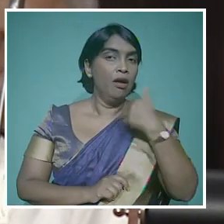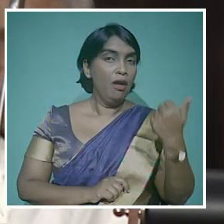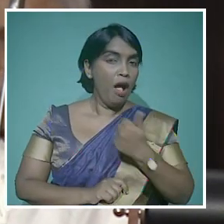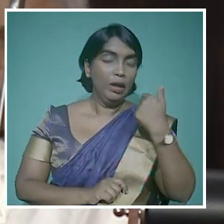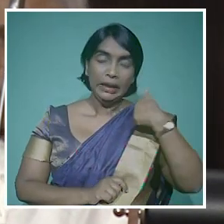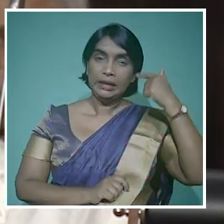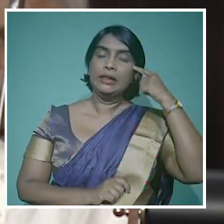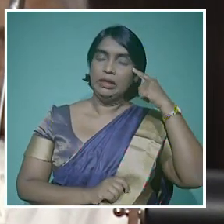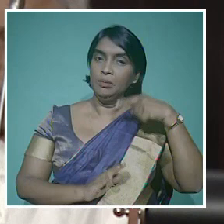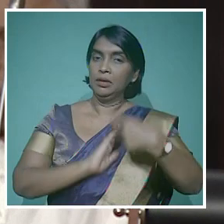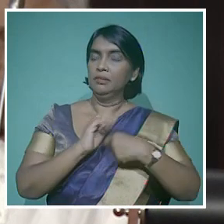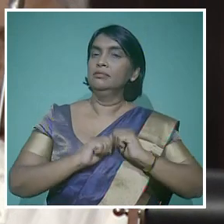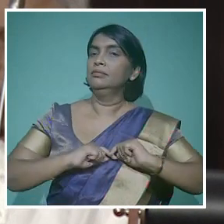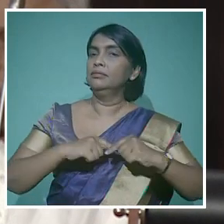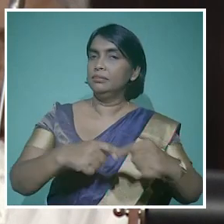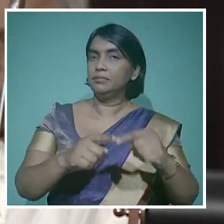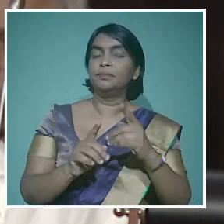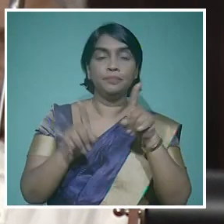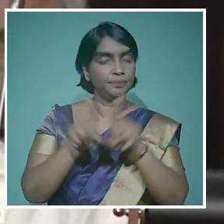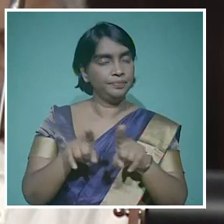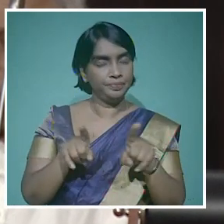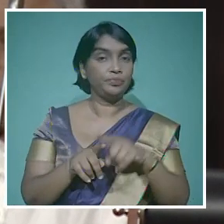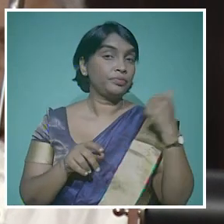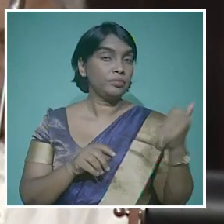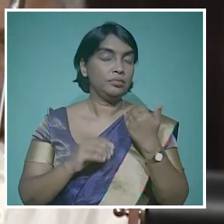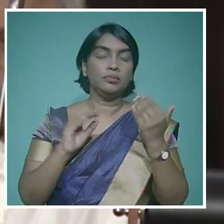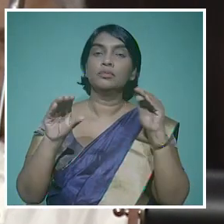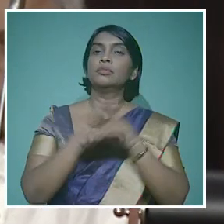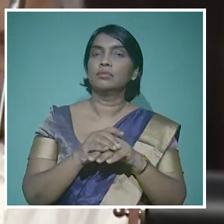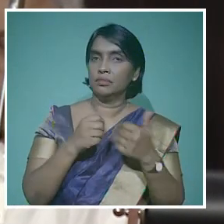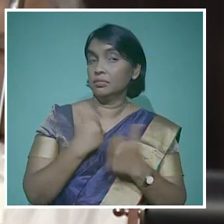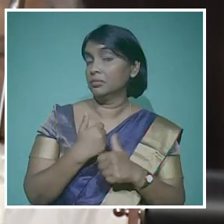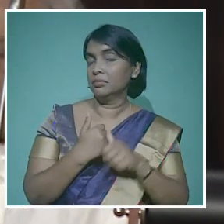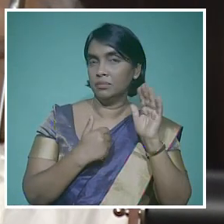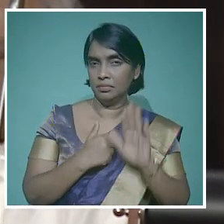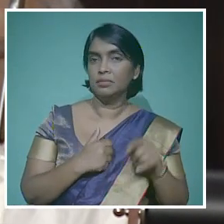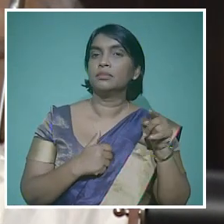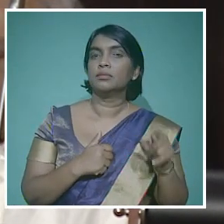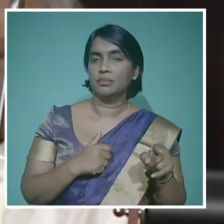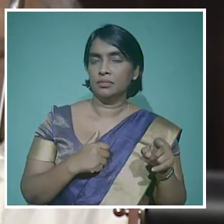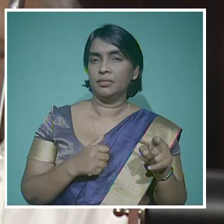හිතමු. රට ඉදිරියට ගෙන යෑම උදෙසා අලුත් ප්‍රවේශයක් නිර්මාණය කරගනිමු.